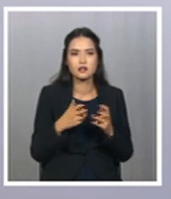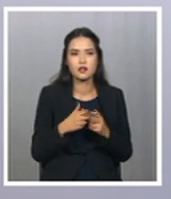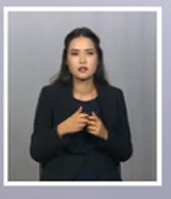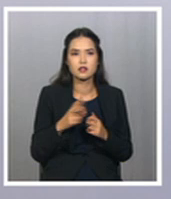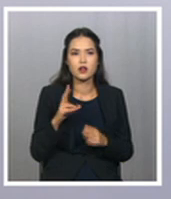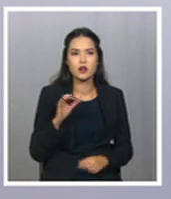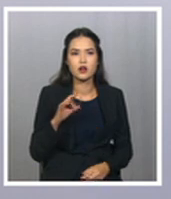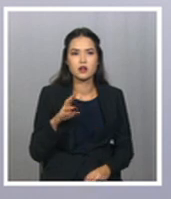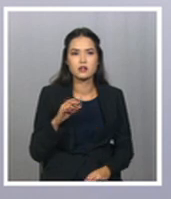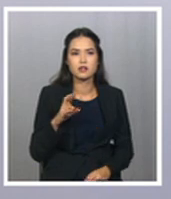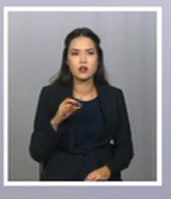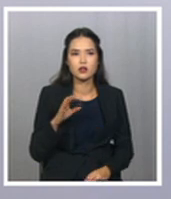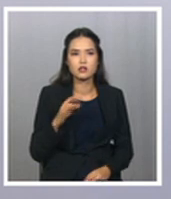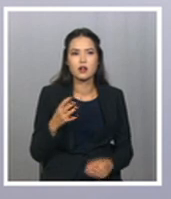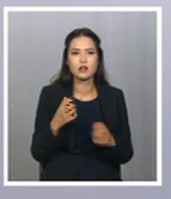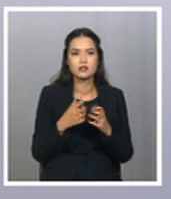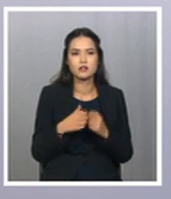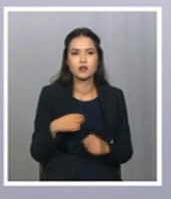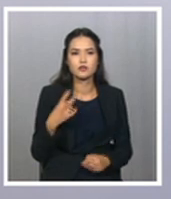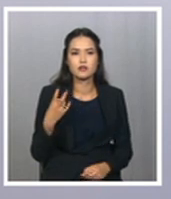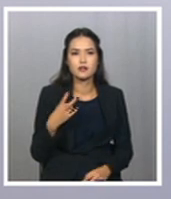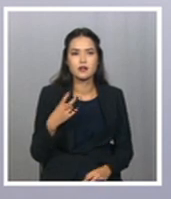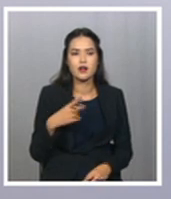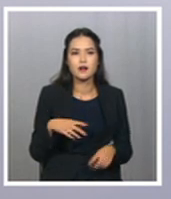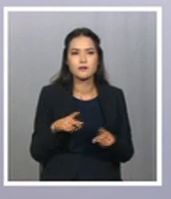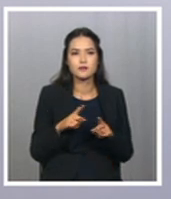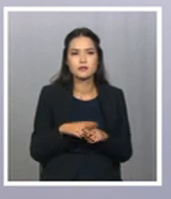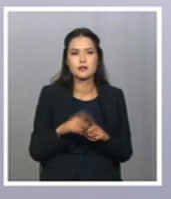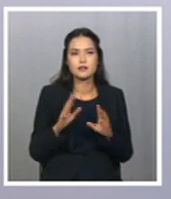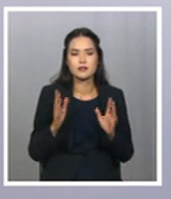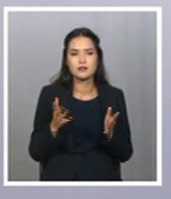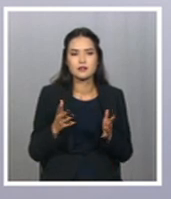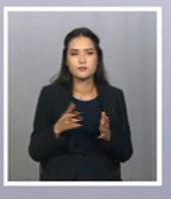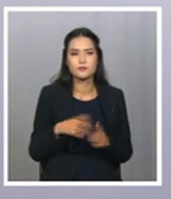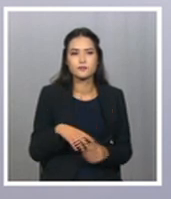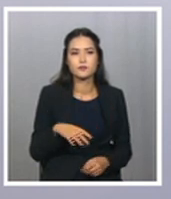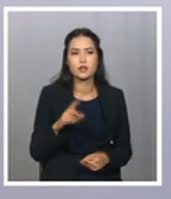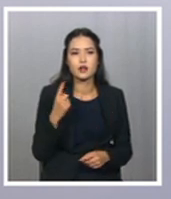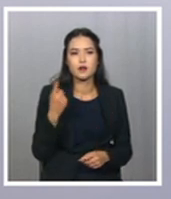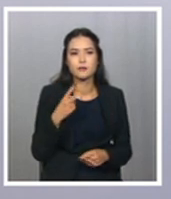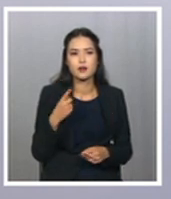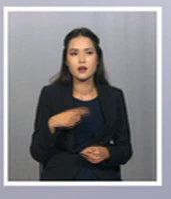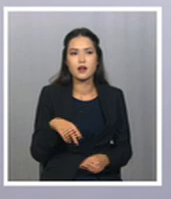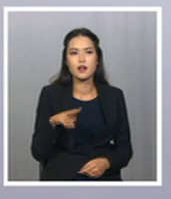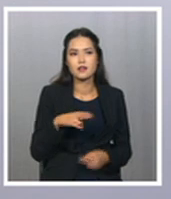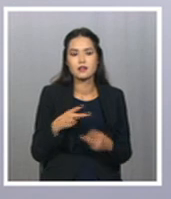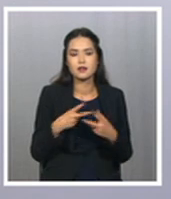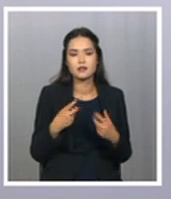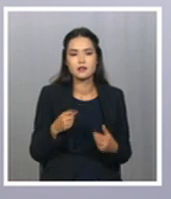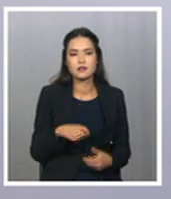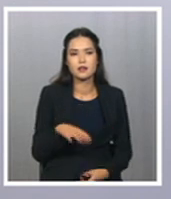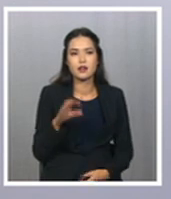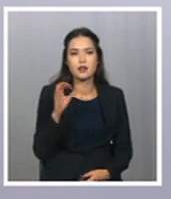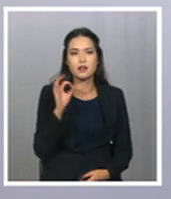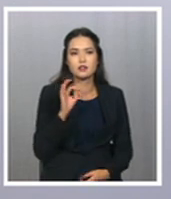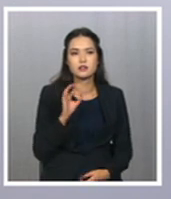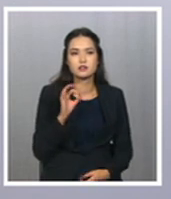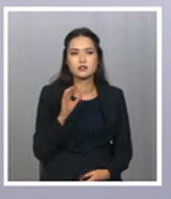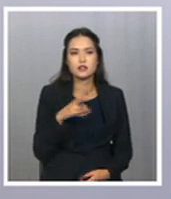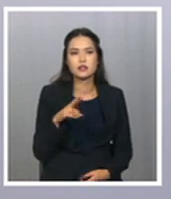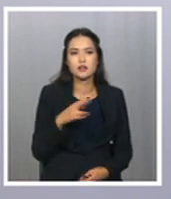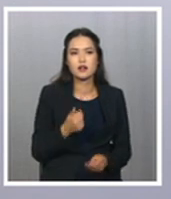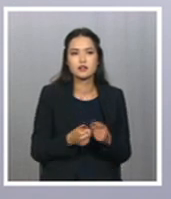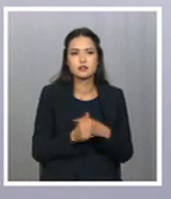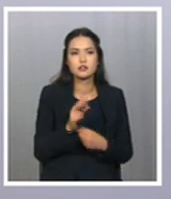координаттарын анықтауымыз керек. Ал олай болса, біз ең бірінші Д төбесінен бастайық. Д төбесі